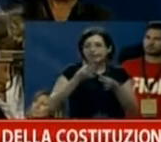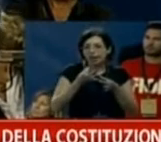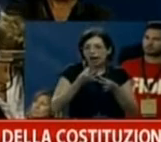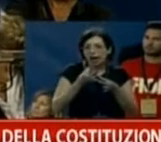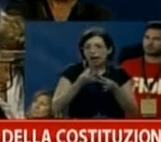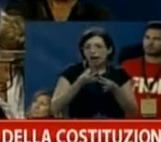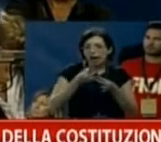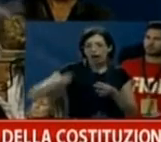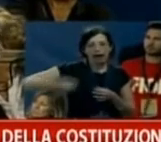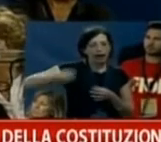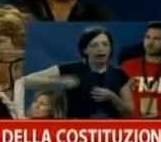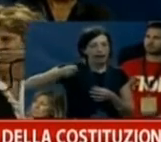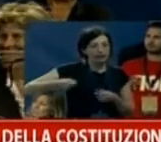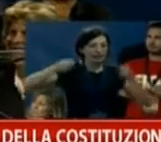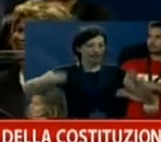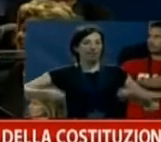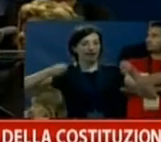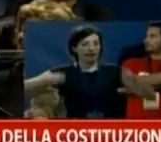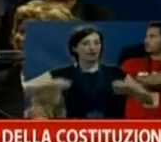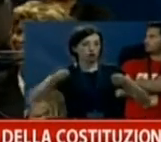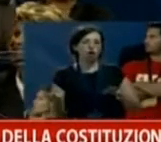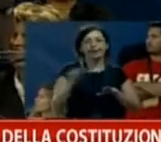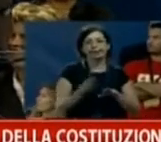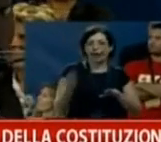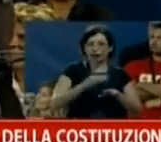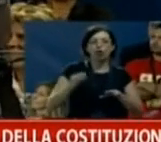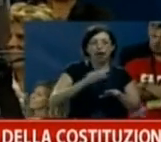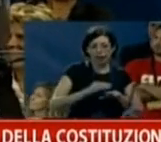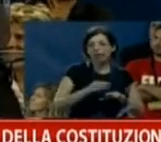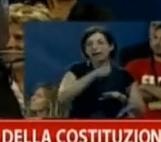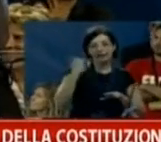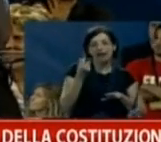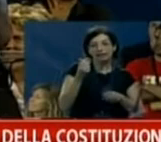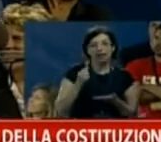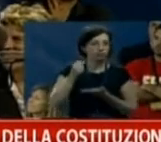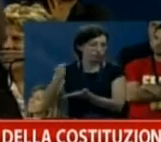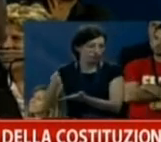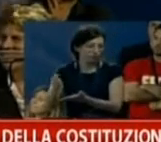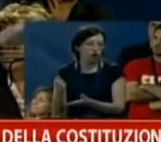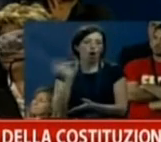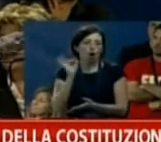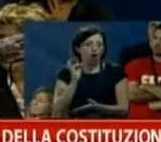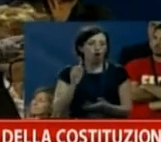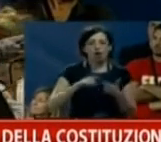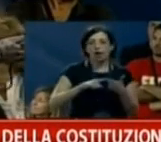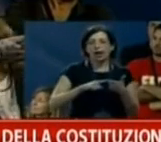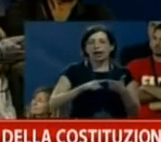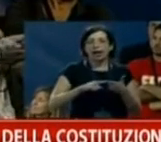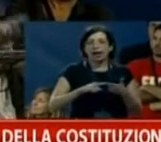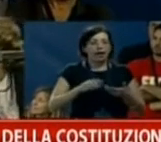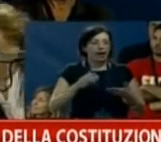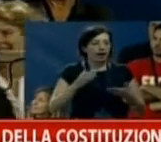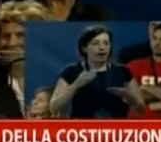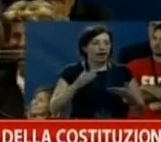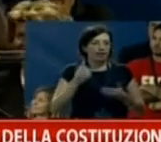cassa integrazione in deroga, che significa servizi sociali, gli